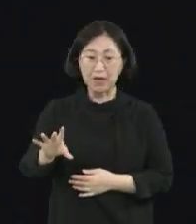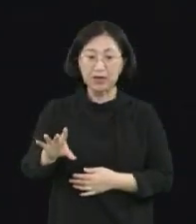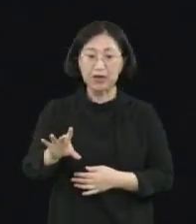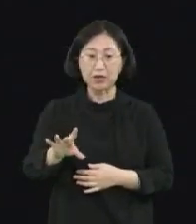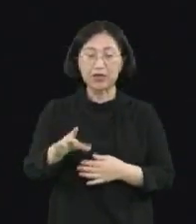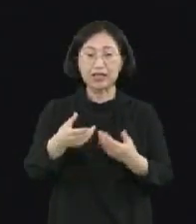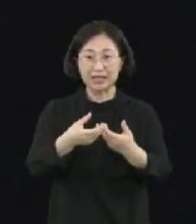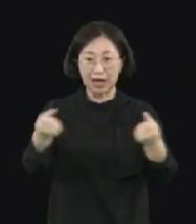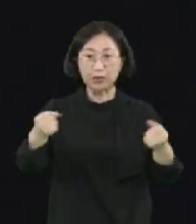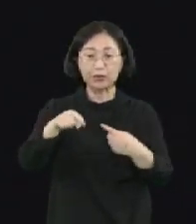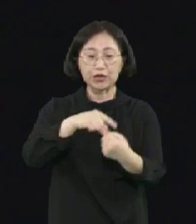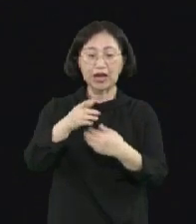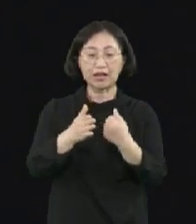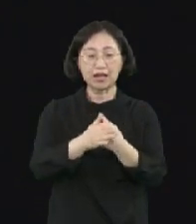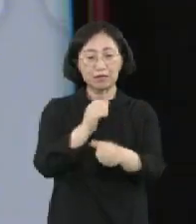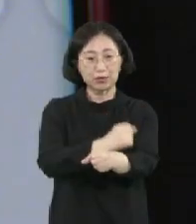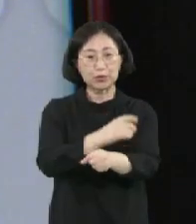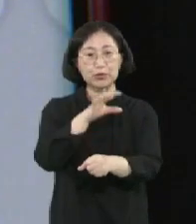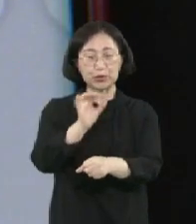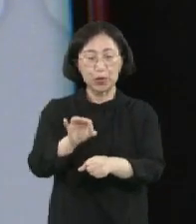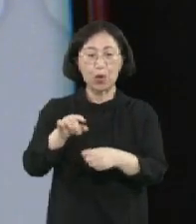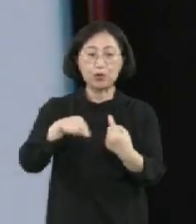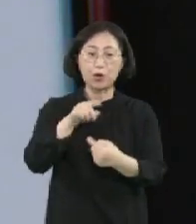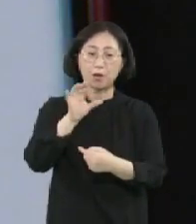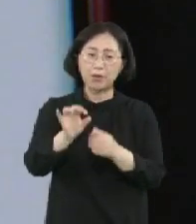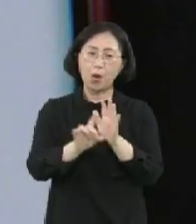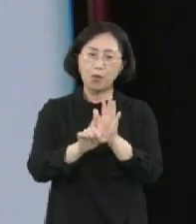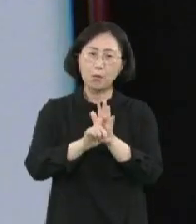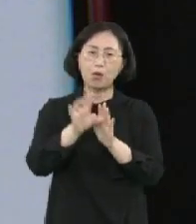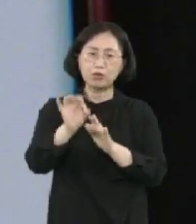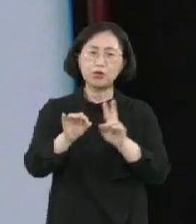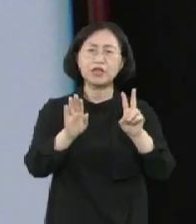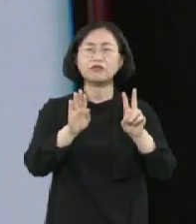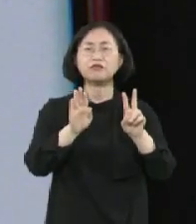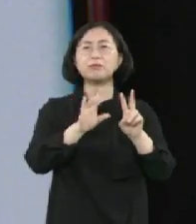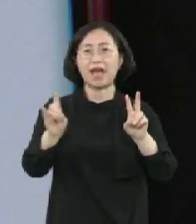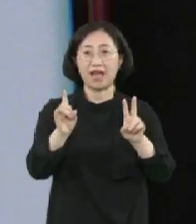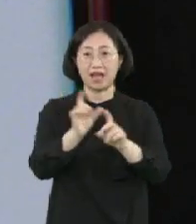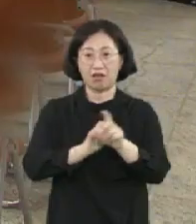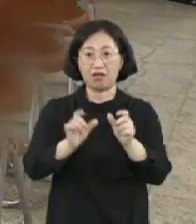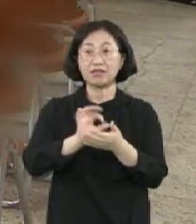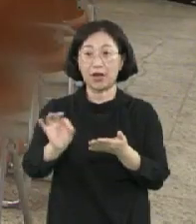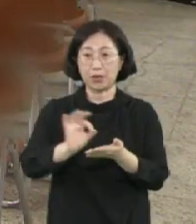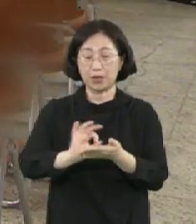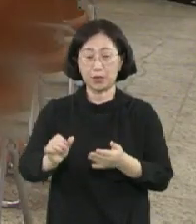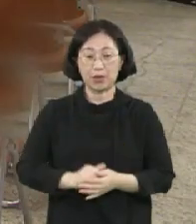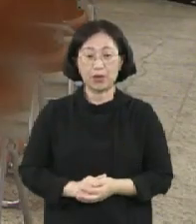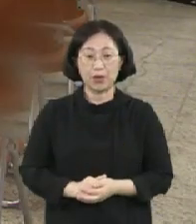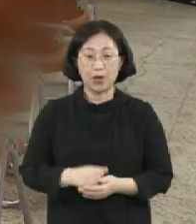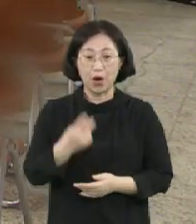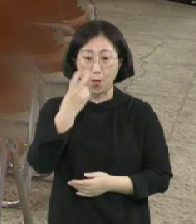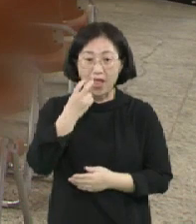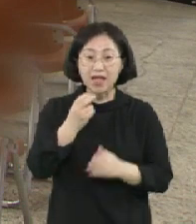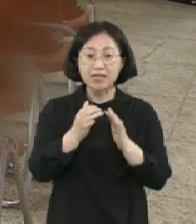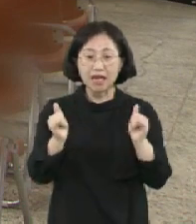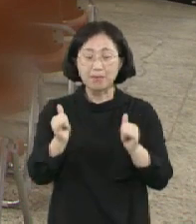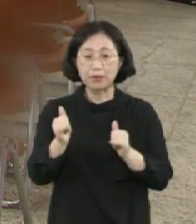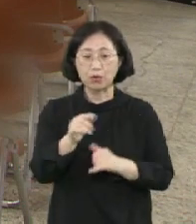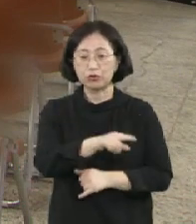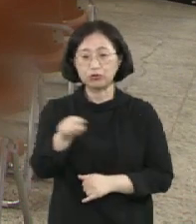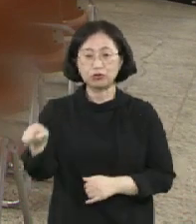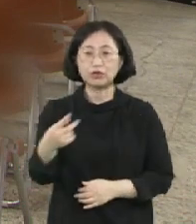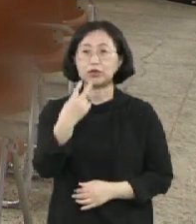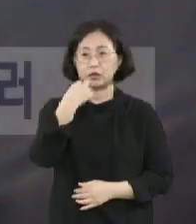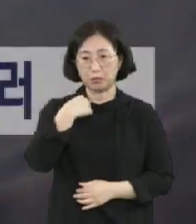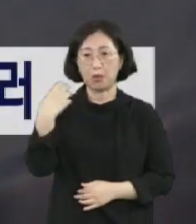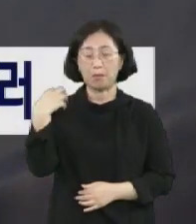시스템을 이용하기 때문에 수수료뿐만 아니라 운영비와 홍보비가 이중으로 집행됩니다. 또 관리 인력도 중복되는